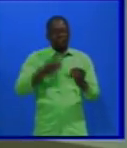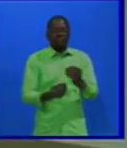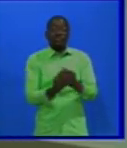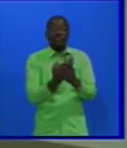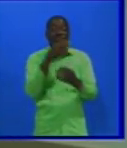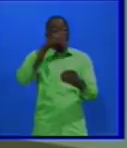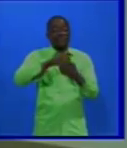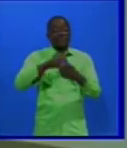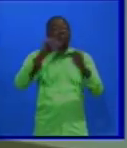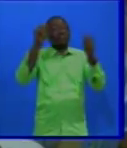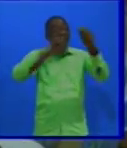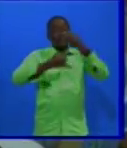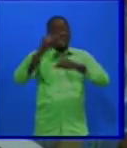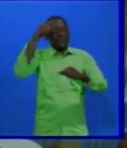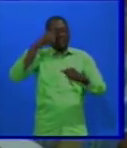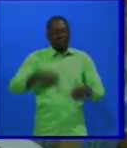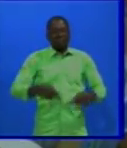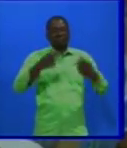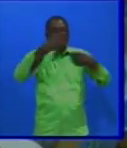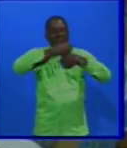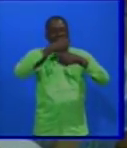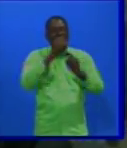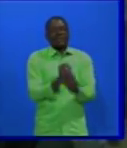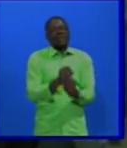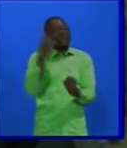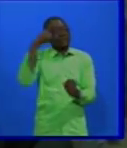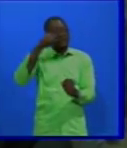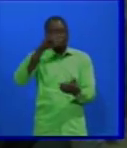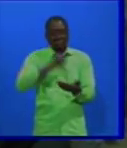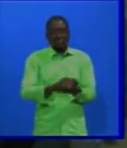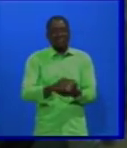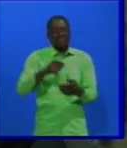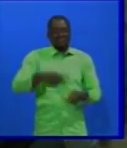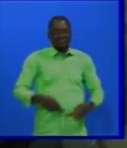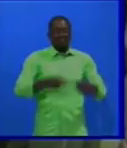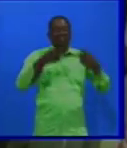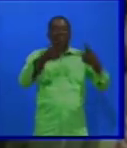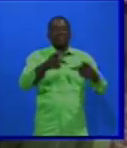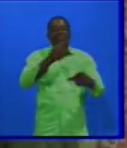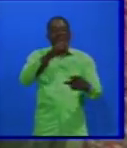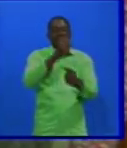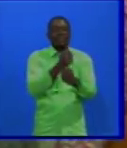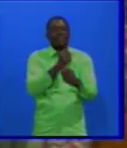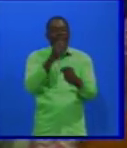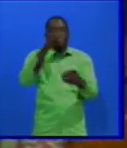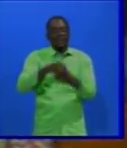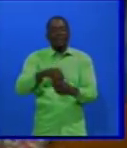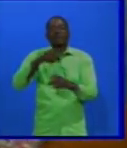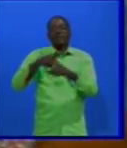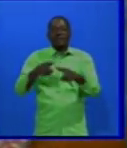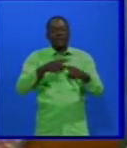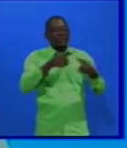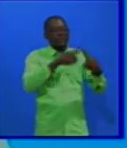artistes primés à travers la création d'une galerie d'art et une exposition de leurs œuvres dans les différents musées du